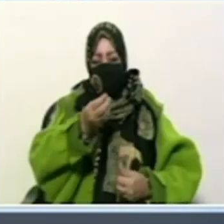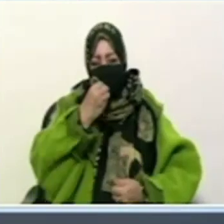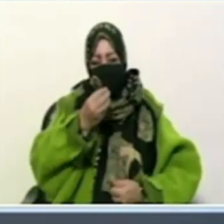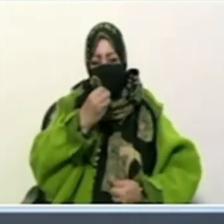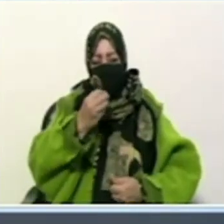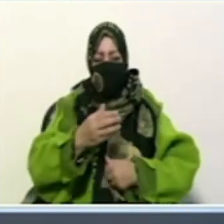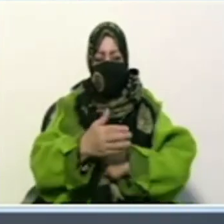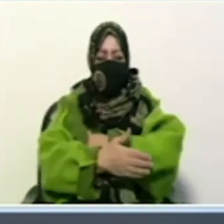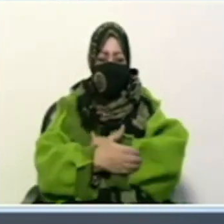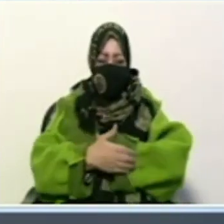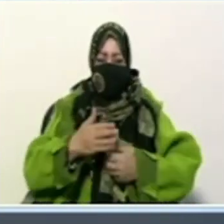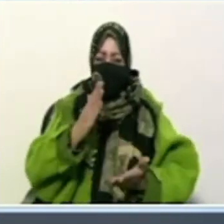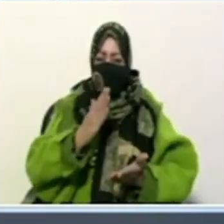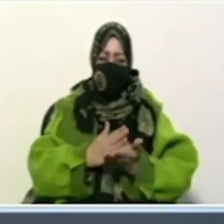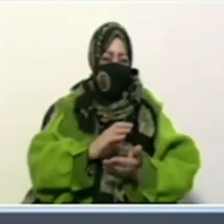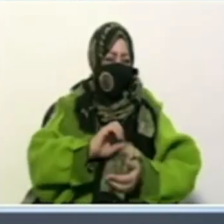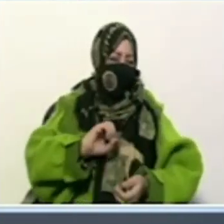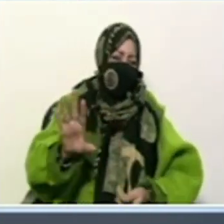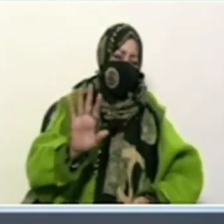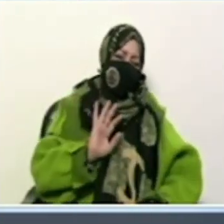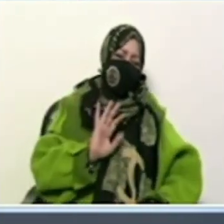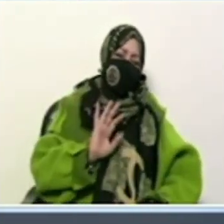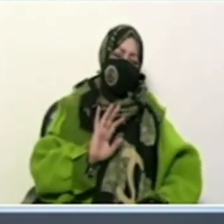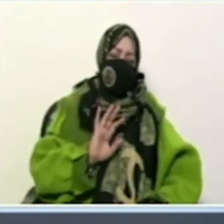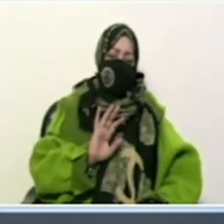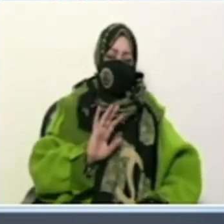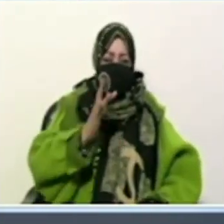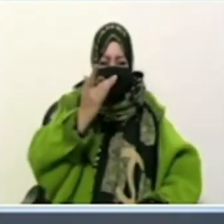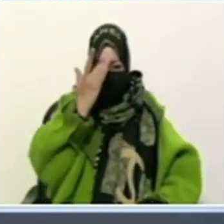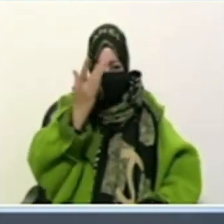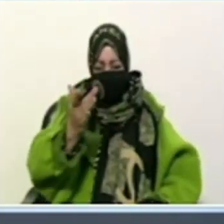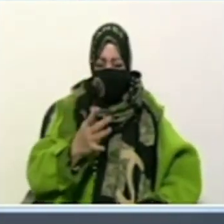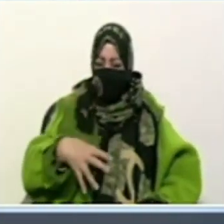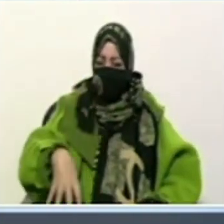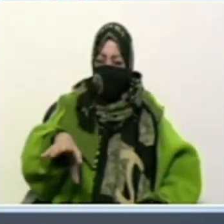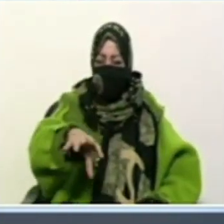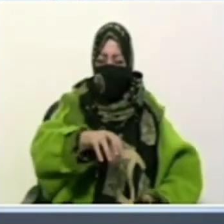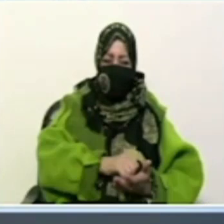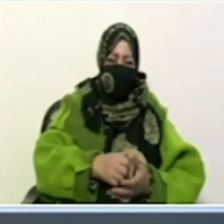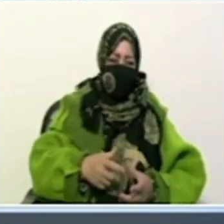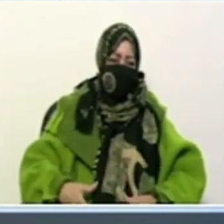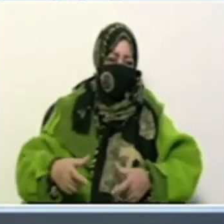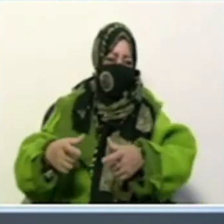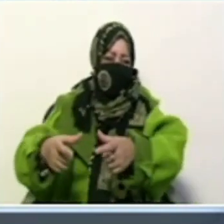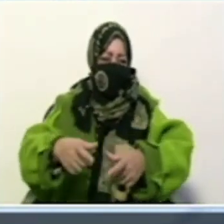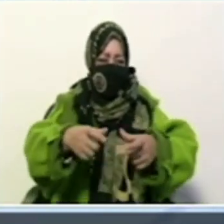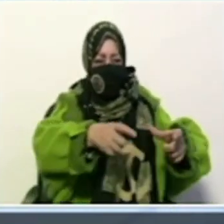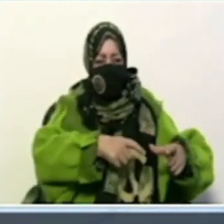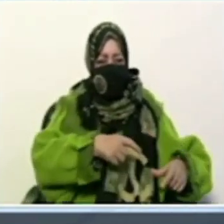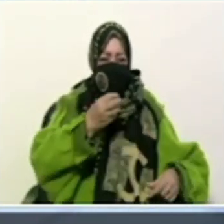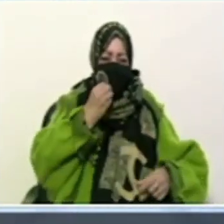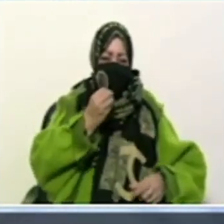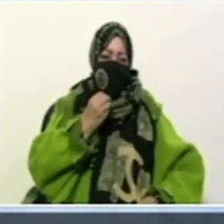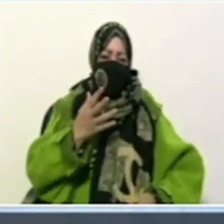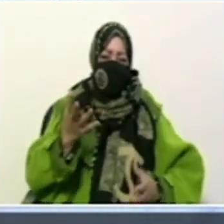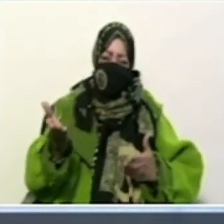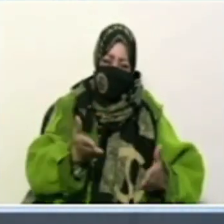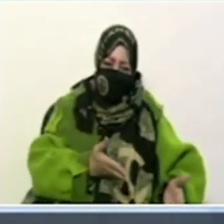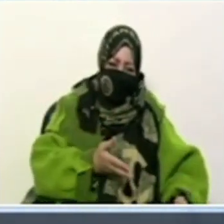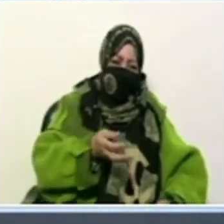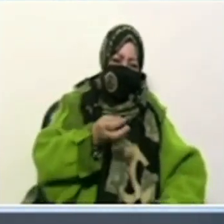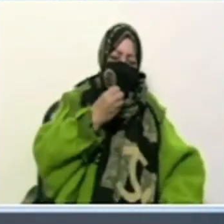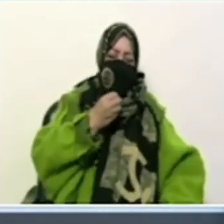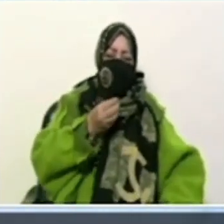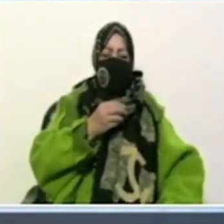للجيران والأقارب على ما هو معتاد. فإذا هي مثلها مثل الأضحية في هذه الأمور